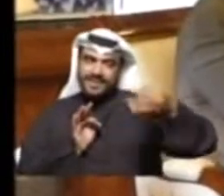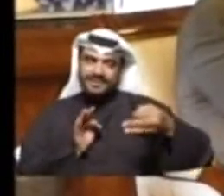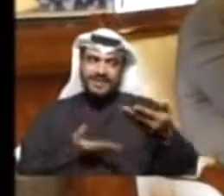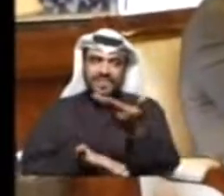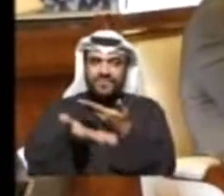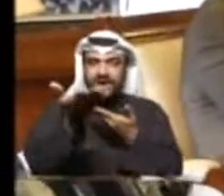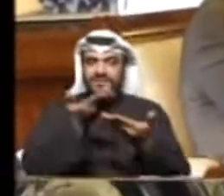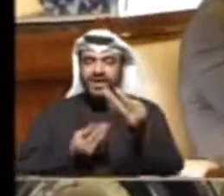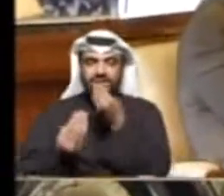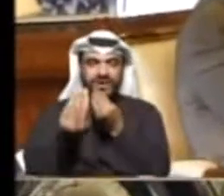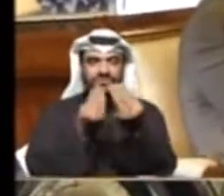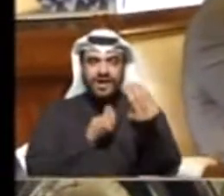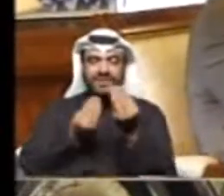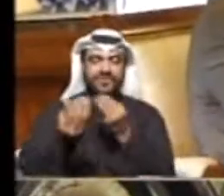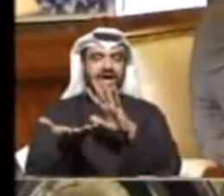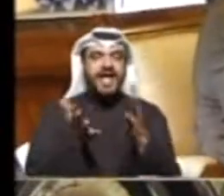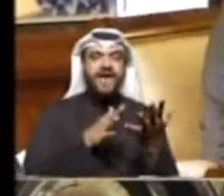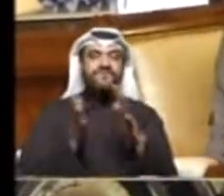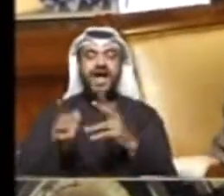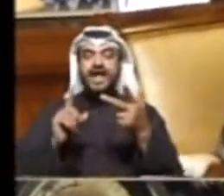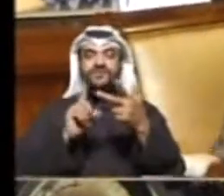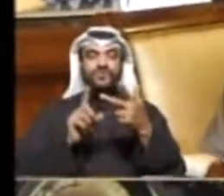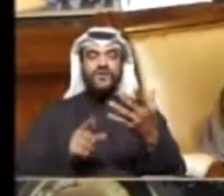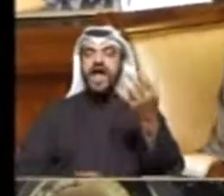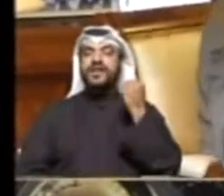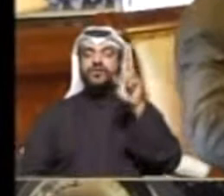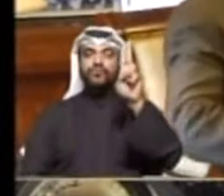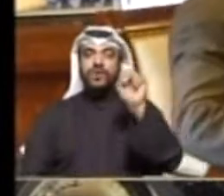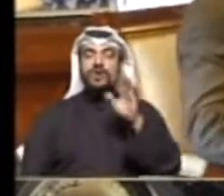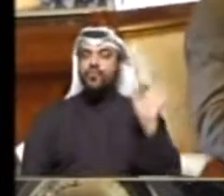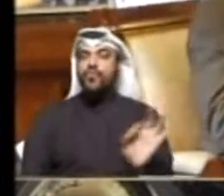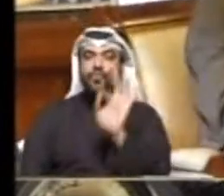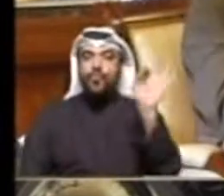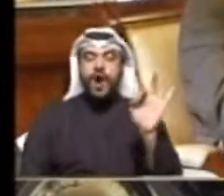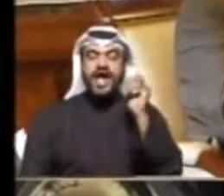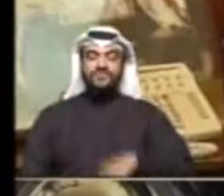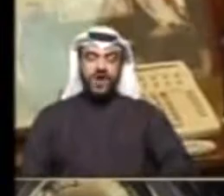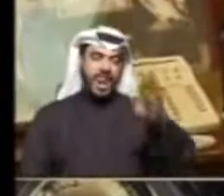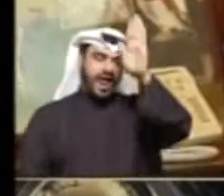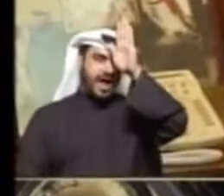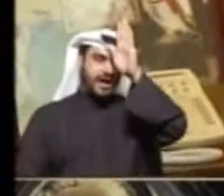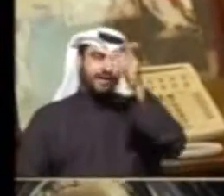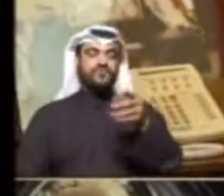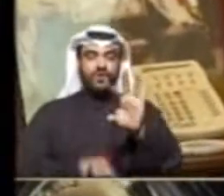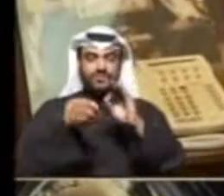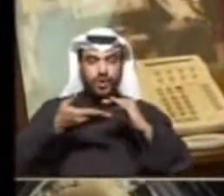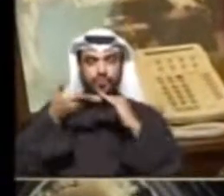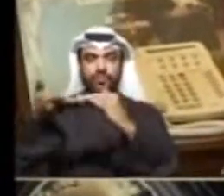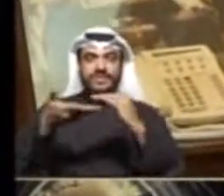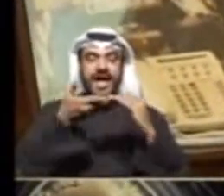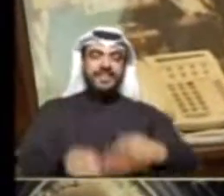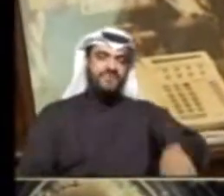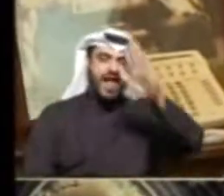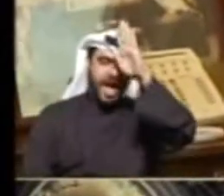المحادثات التي أجراها مع الممثل الخاص للأمين العام للأمم المتحدة في العراق ورئيس بعثة الأمم المتحدة للمساعدة في